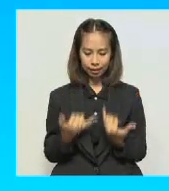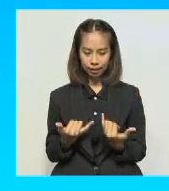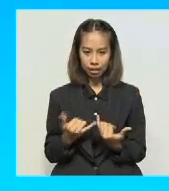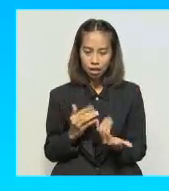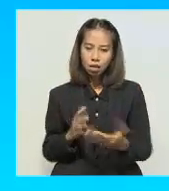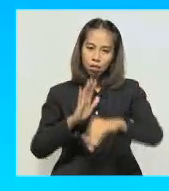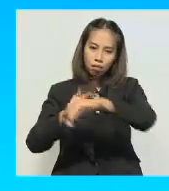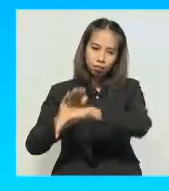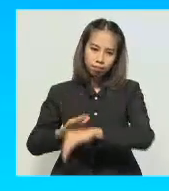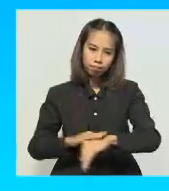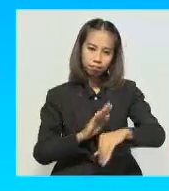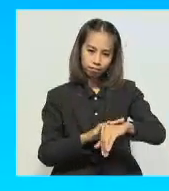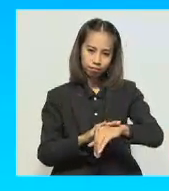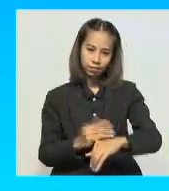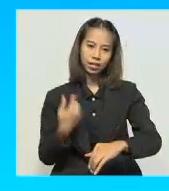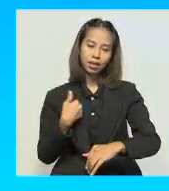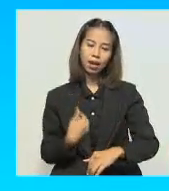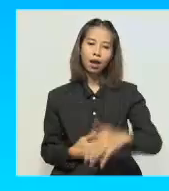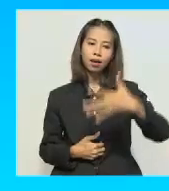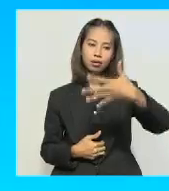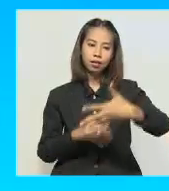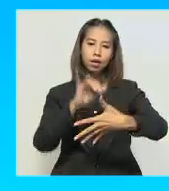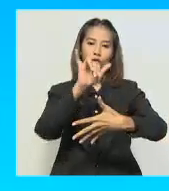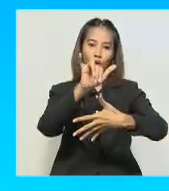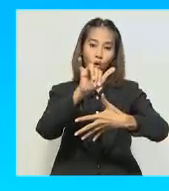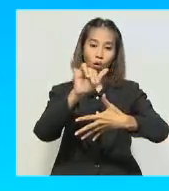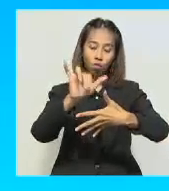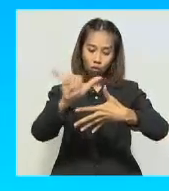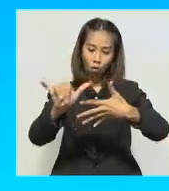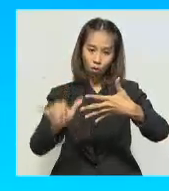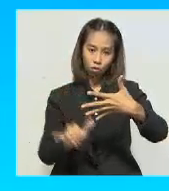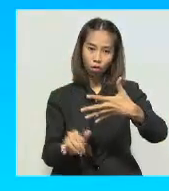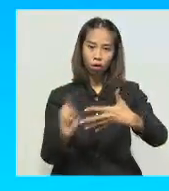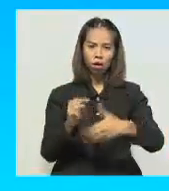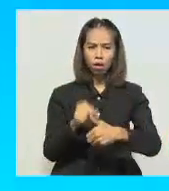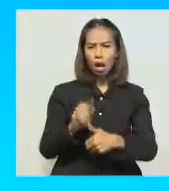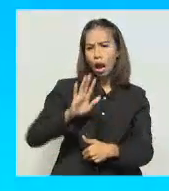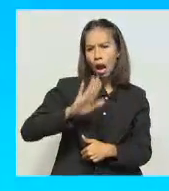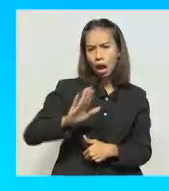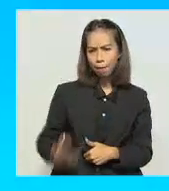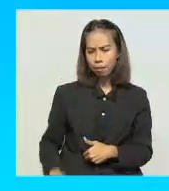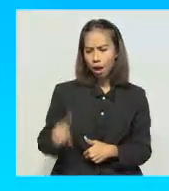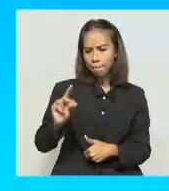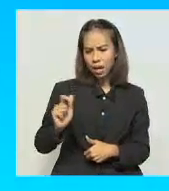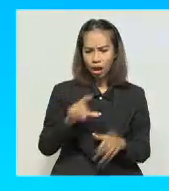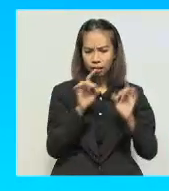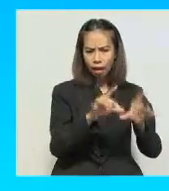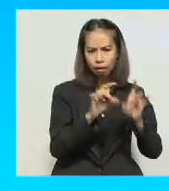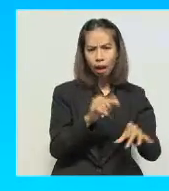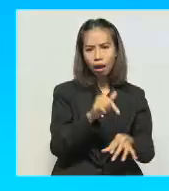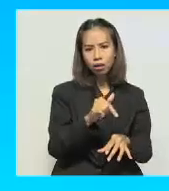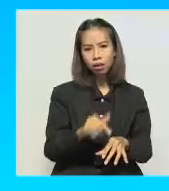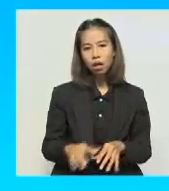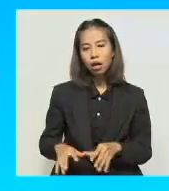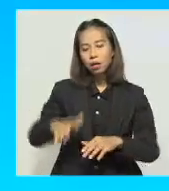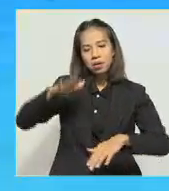ได้รณรงค์คาถา5ยอค่ะคืออย่าแย่นะคะหรือว่าทำให้สุนัขเนี่ยโมโหอย่าเหยียบหรือทำ